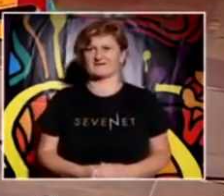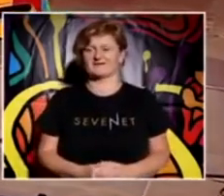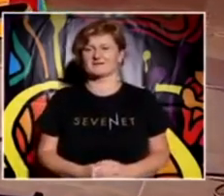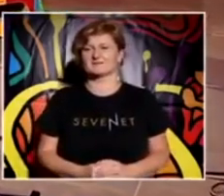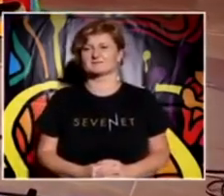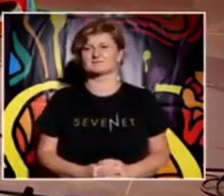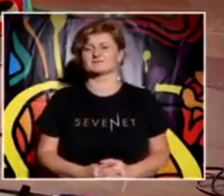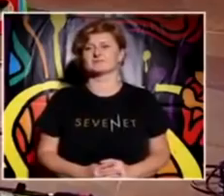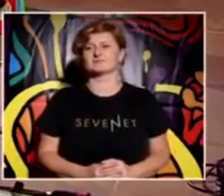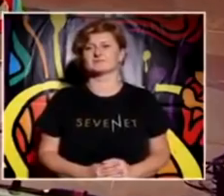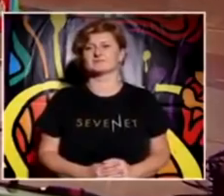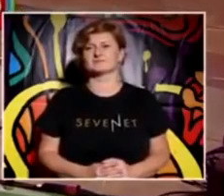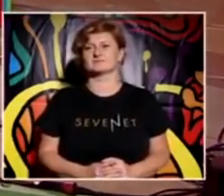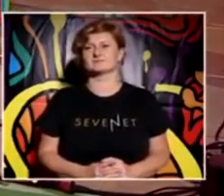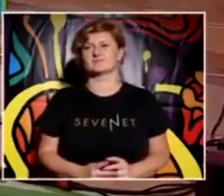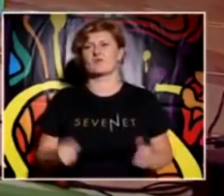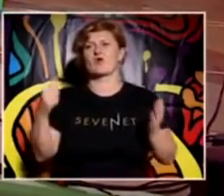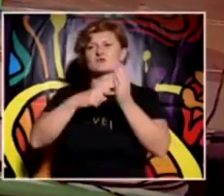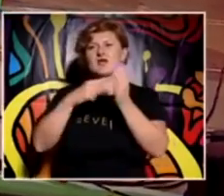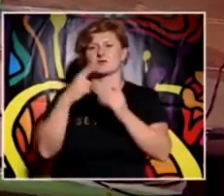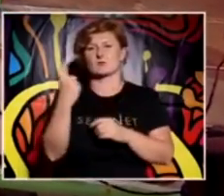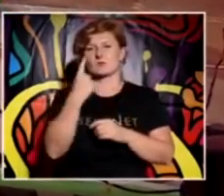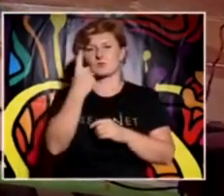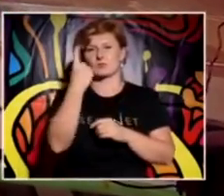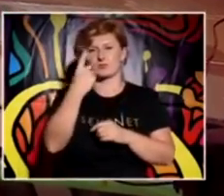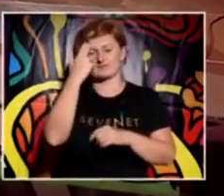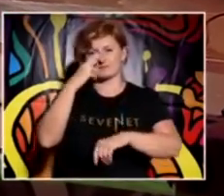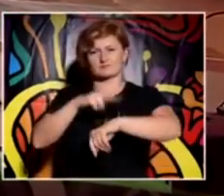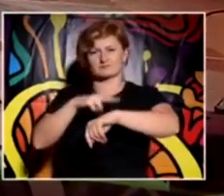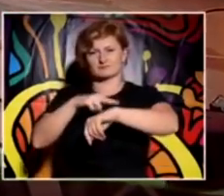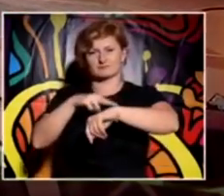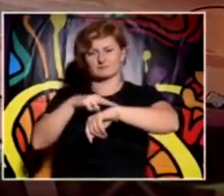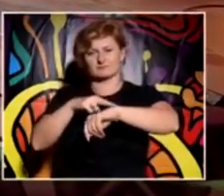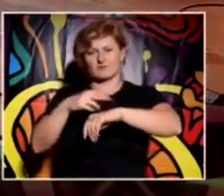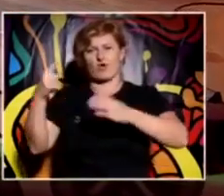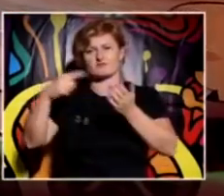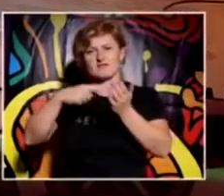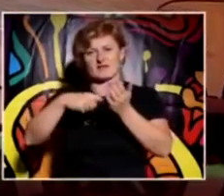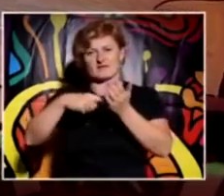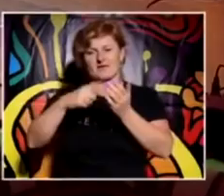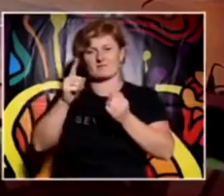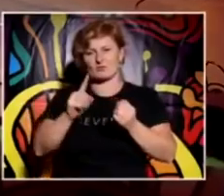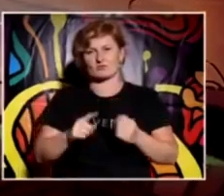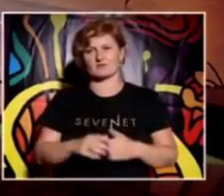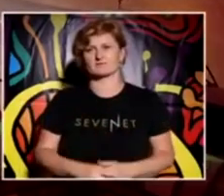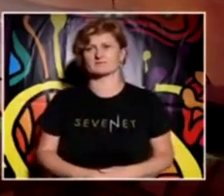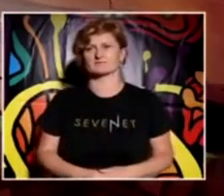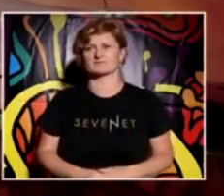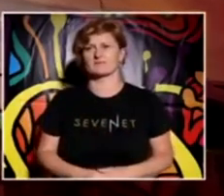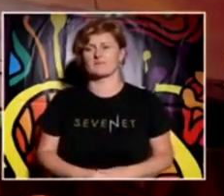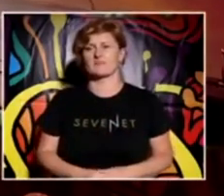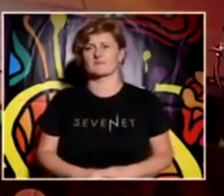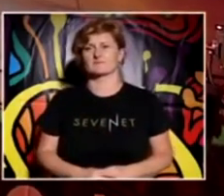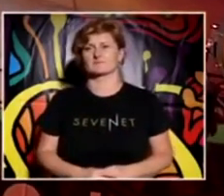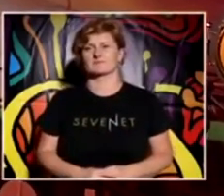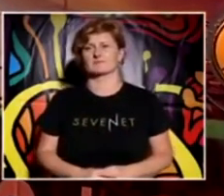moim gościom. Te ostatnie syreny, które tutaj wyły, to mówiły, odliczały ostatnie 15 minut naszego spotkania, akurat czas na wasze pytania. Szanowni